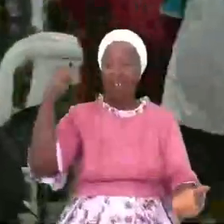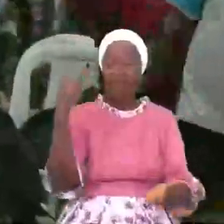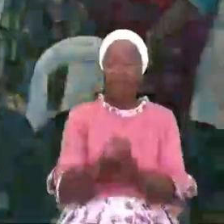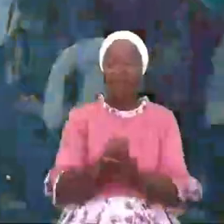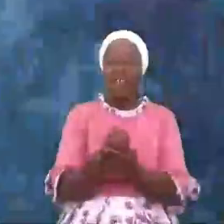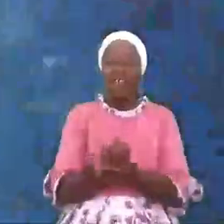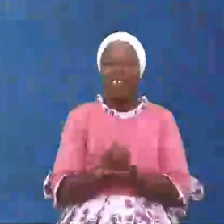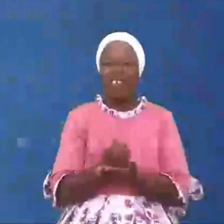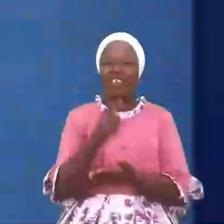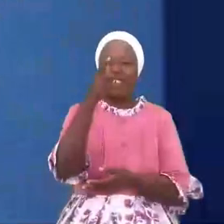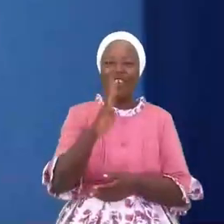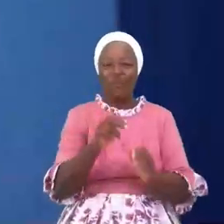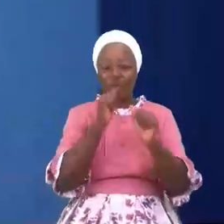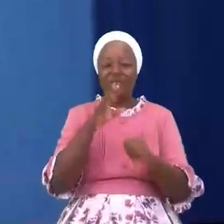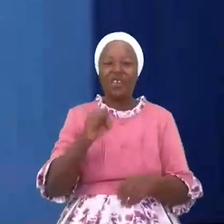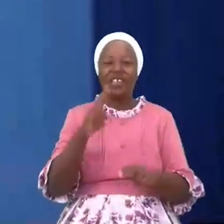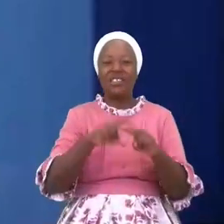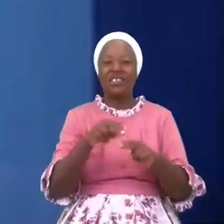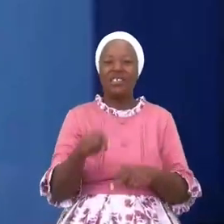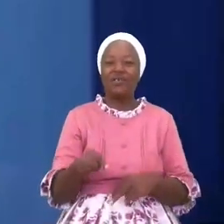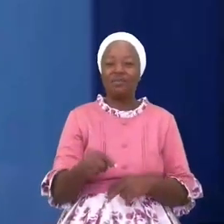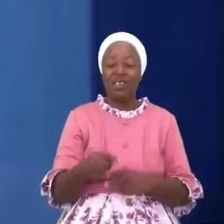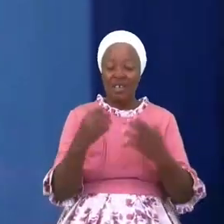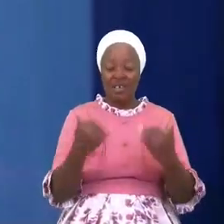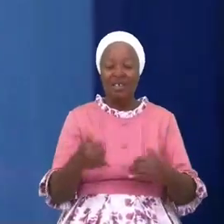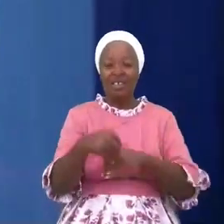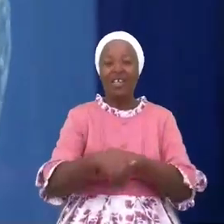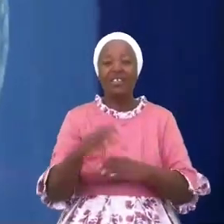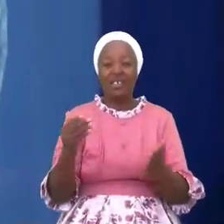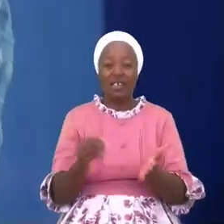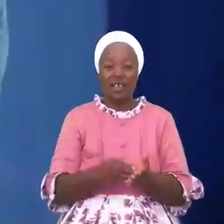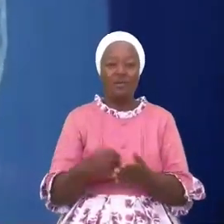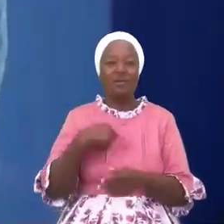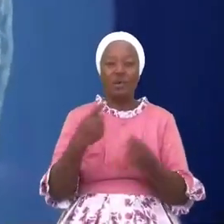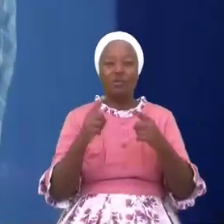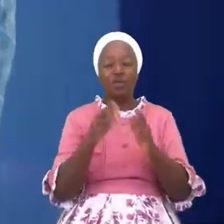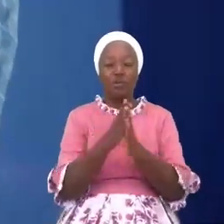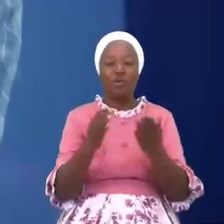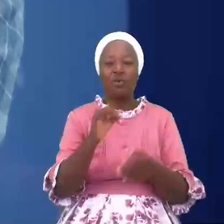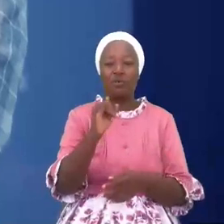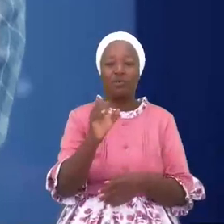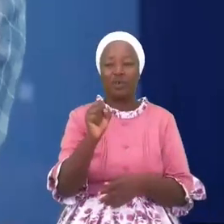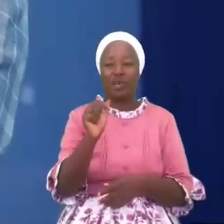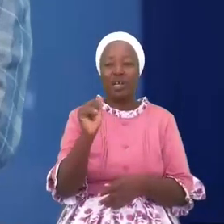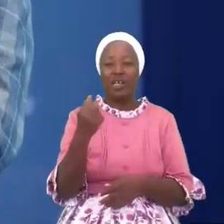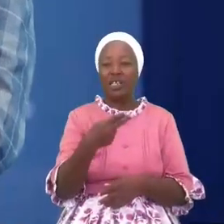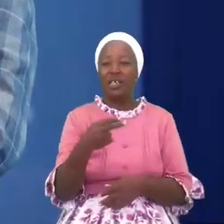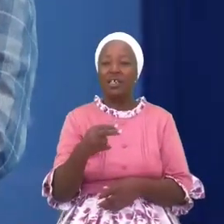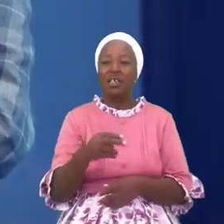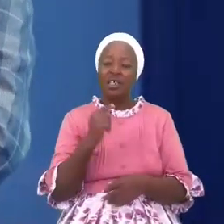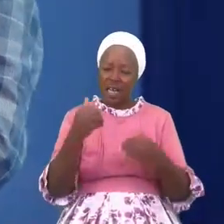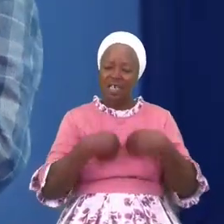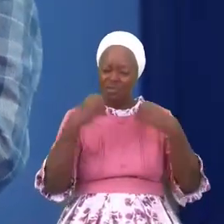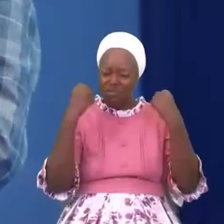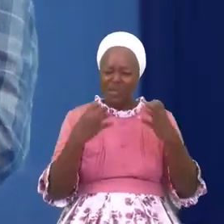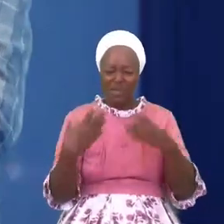Amen. Que Dieu vous bénisse pour vous asseoir. Ce soir, nous venons en Ésaïe. Ésaïe a beaucoup à nous